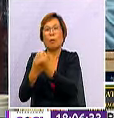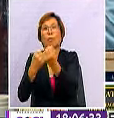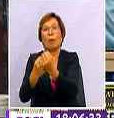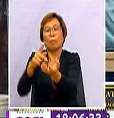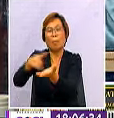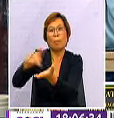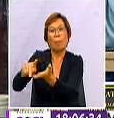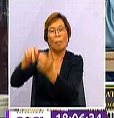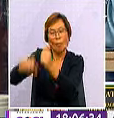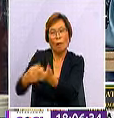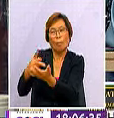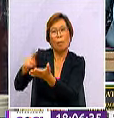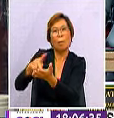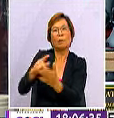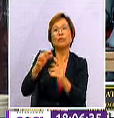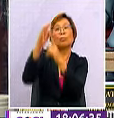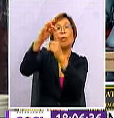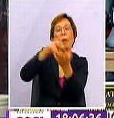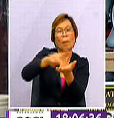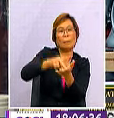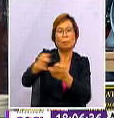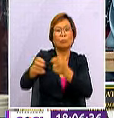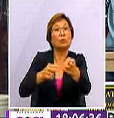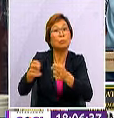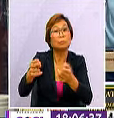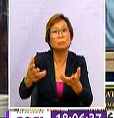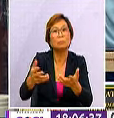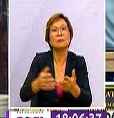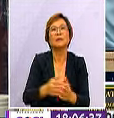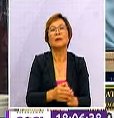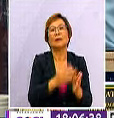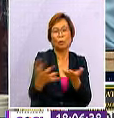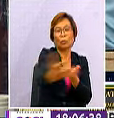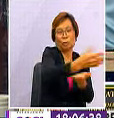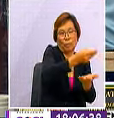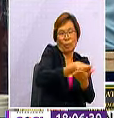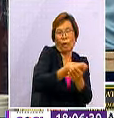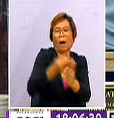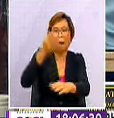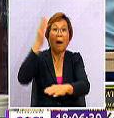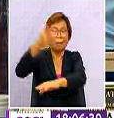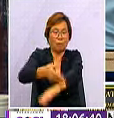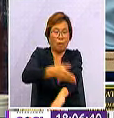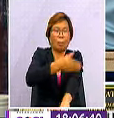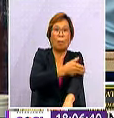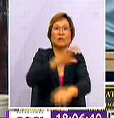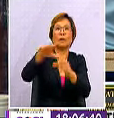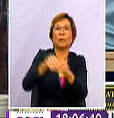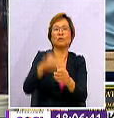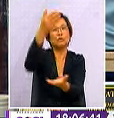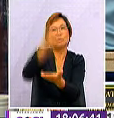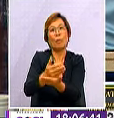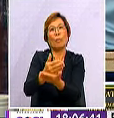membiayai perbelanjaan, terutamanya perbelanjaan mengurus. Strategi kutipan hasil akan ditambah baik, termasuk